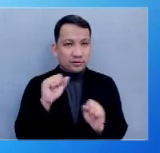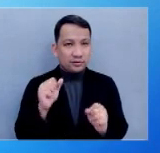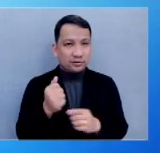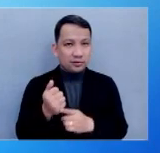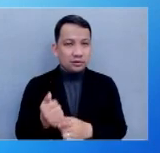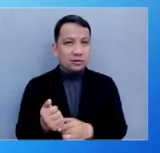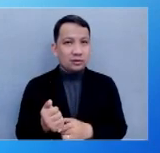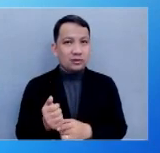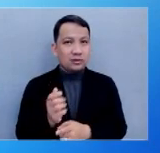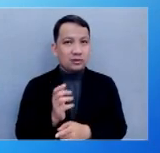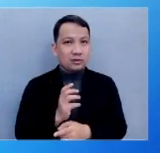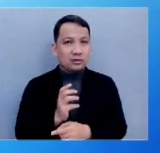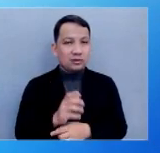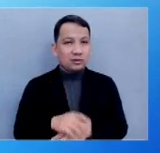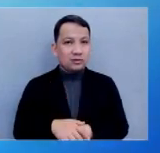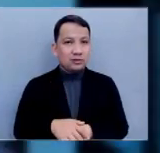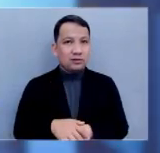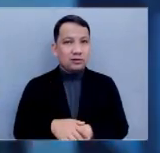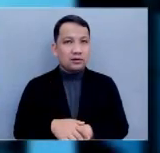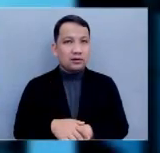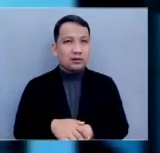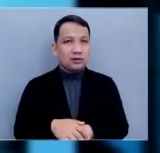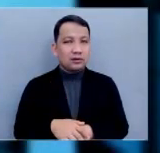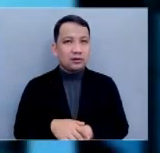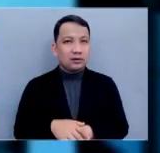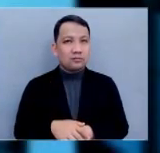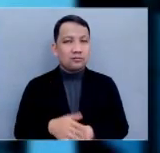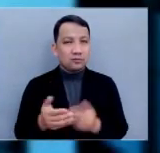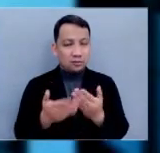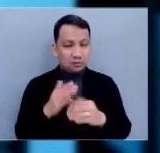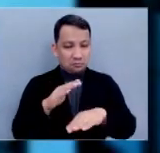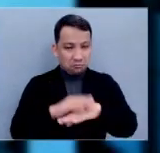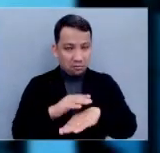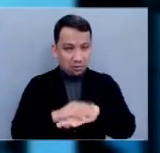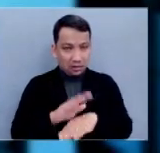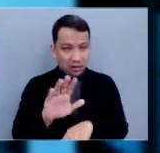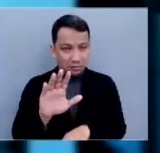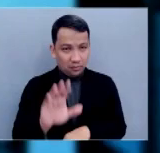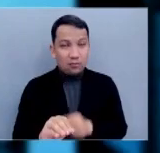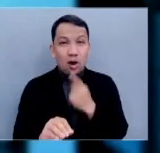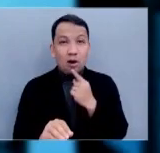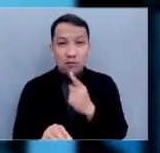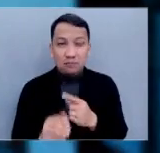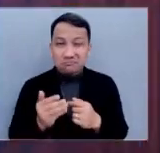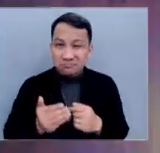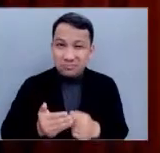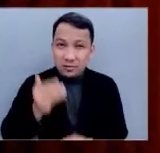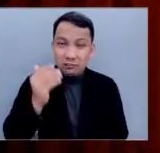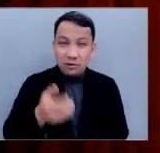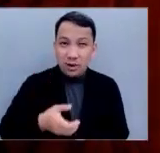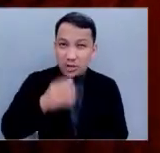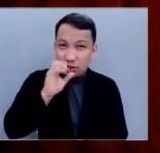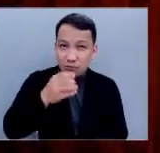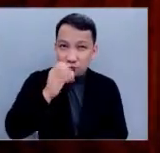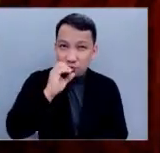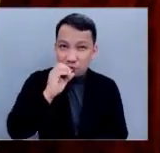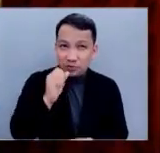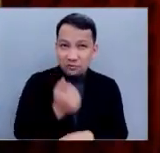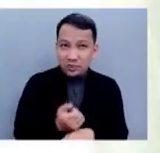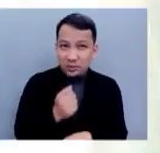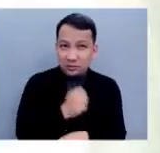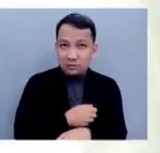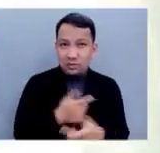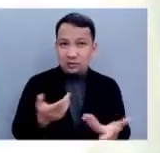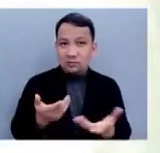ko na lang kung hindi pa magising ang diwa mo. Pero may babala ang mga eksperto laban sa madalas na pag-inom nito, kabilang sa mga side effects